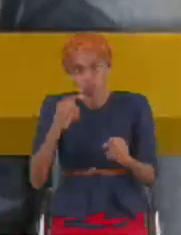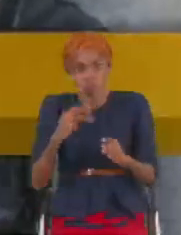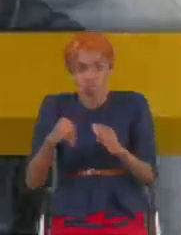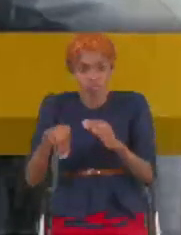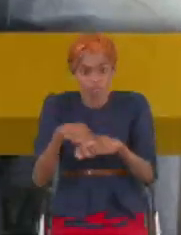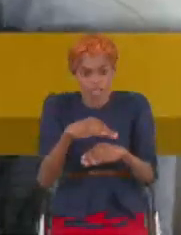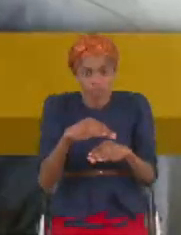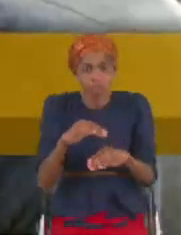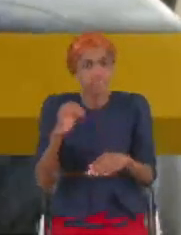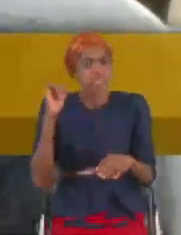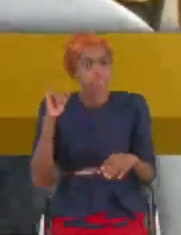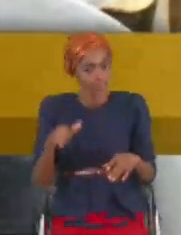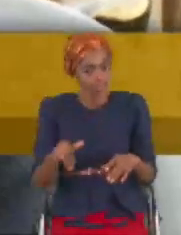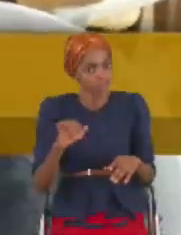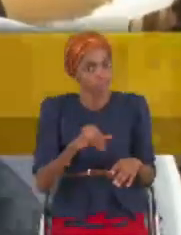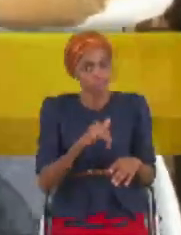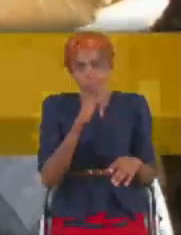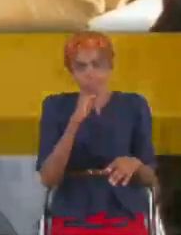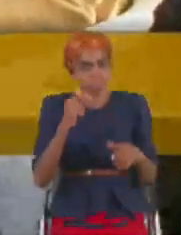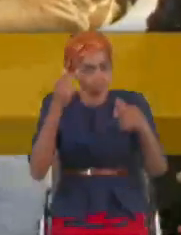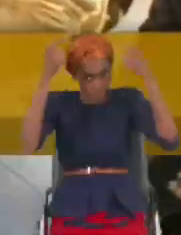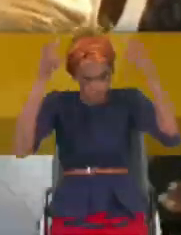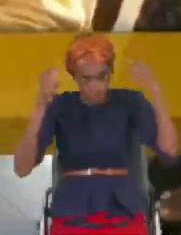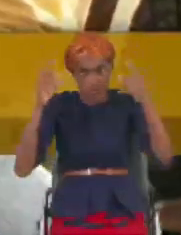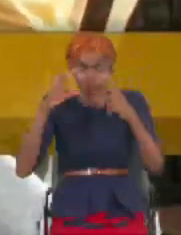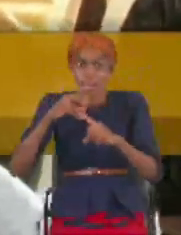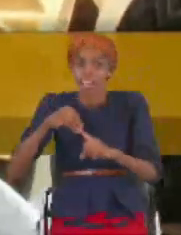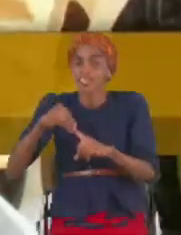combattu suivant les règles